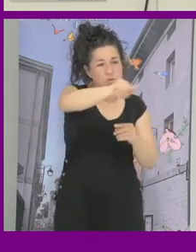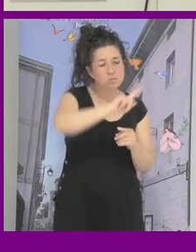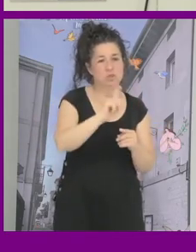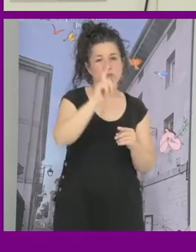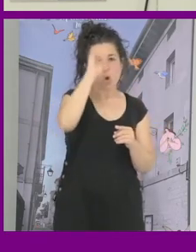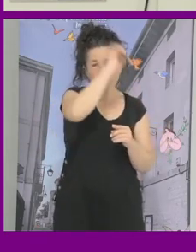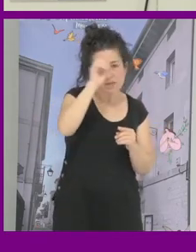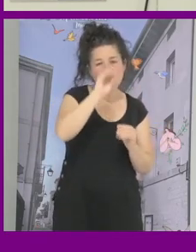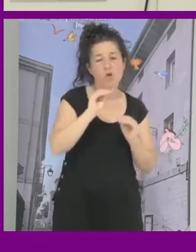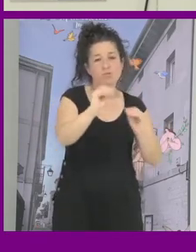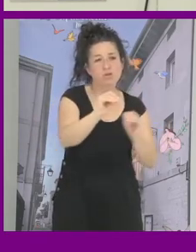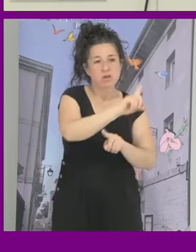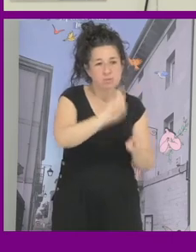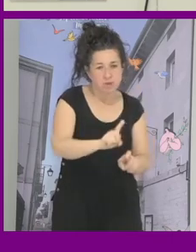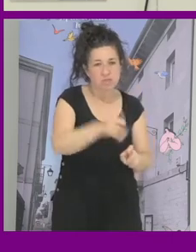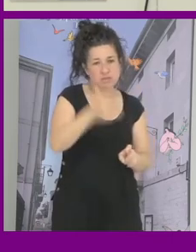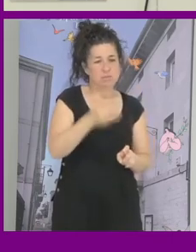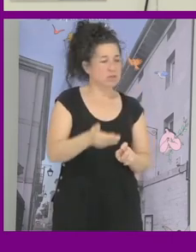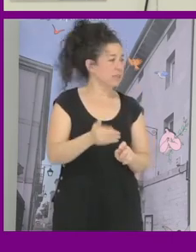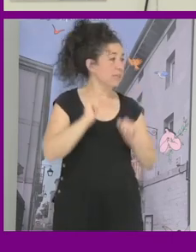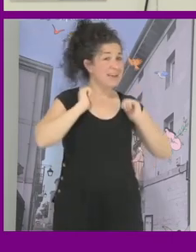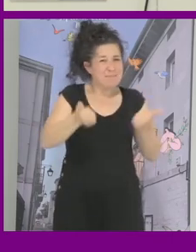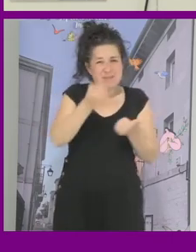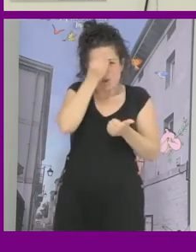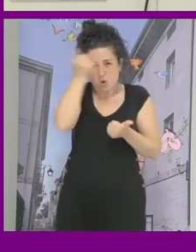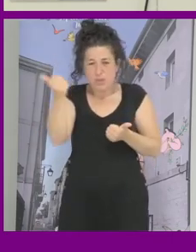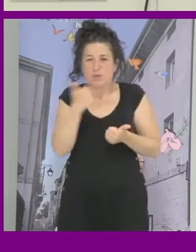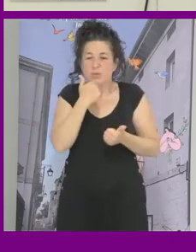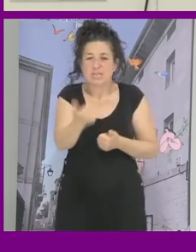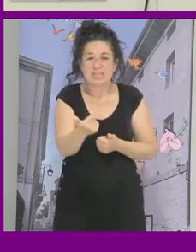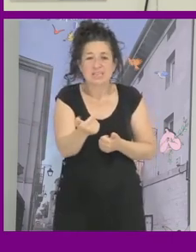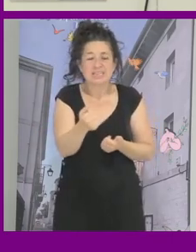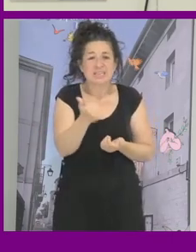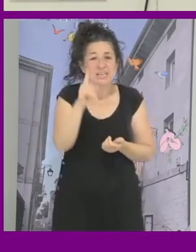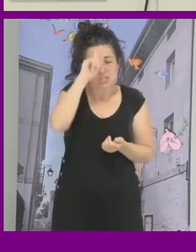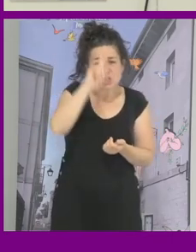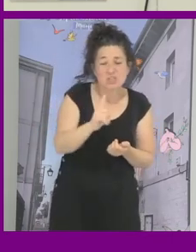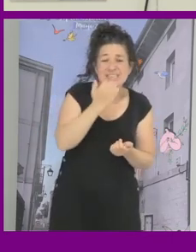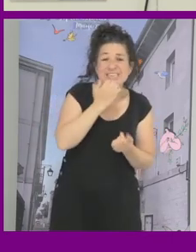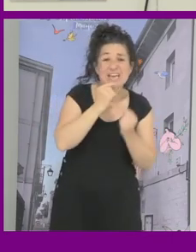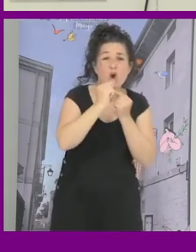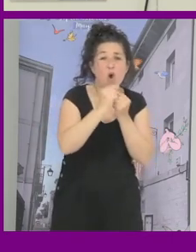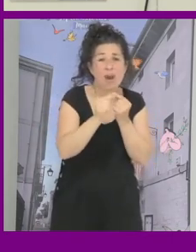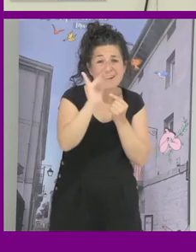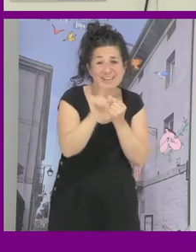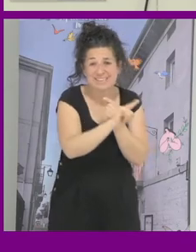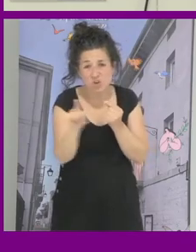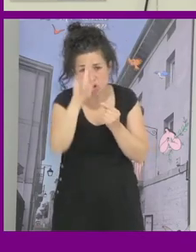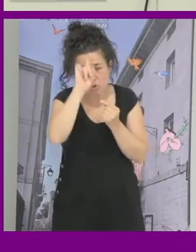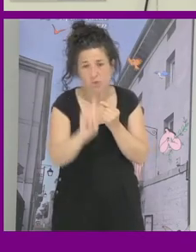uste dut importanteak direla botatzea. Eta hasieran astu zaidala esatea, ez dakit jende dagoen online